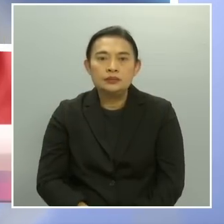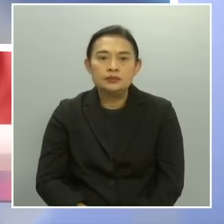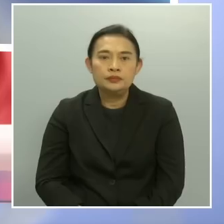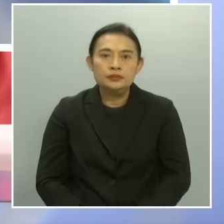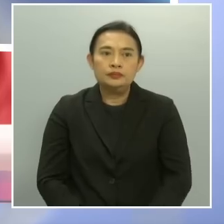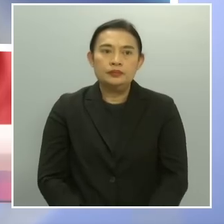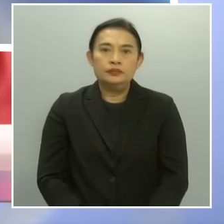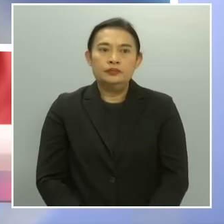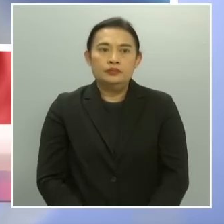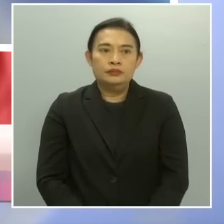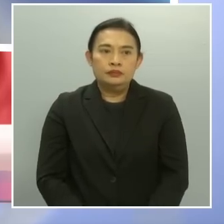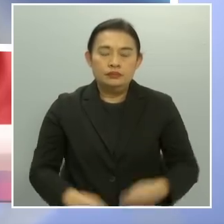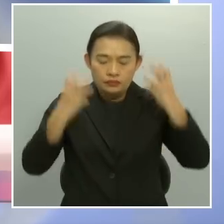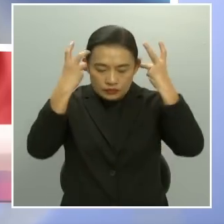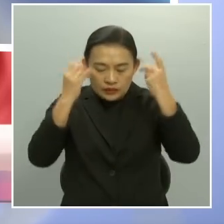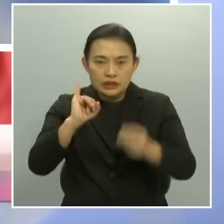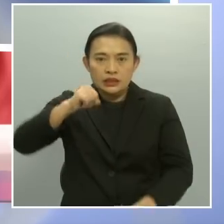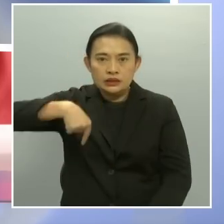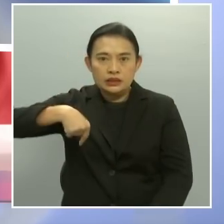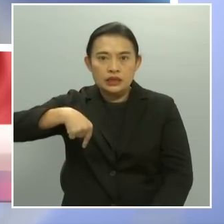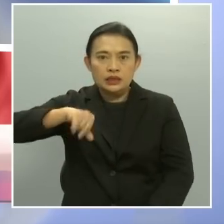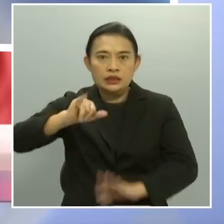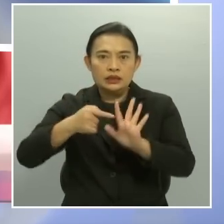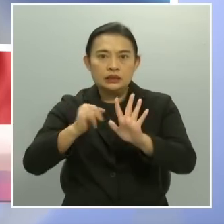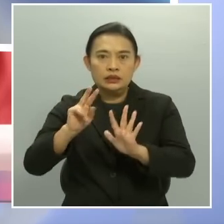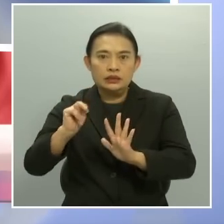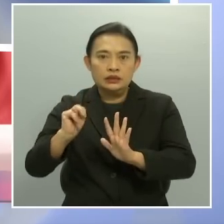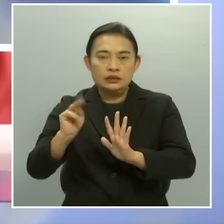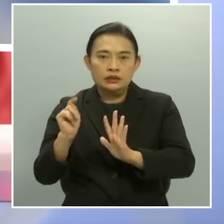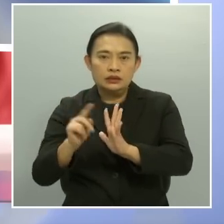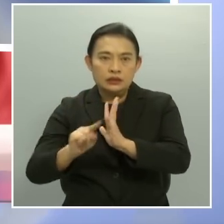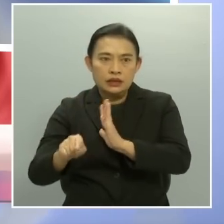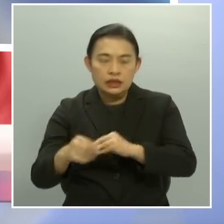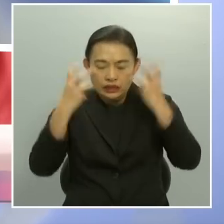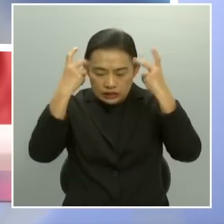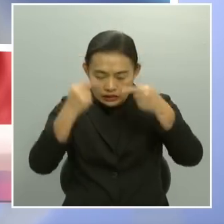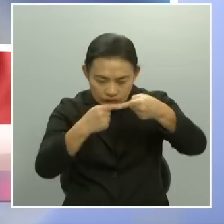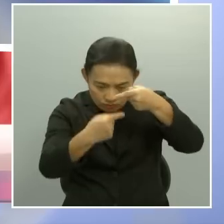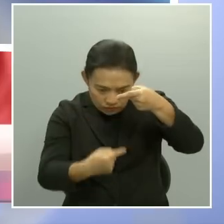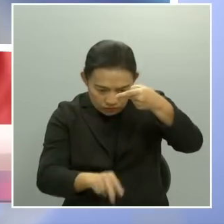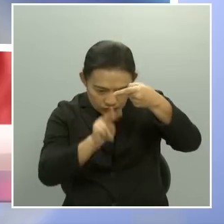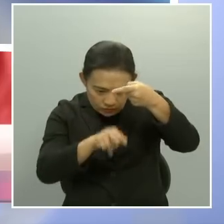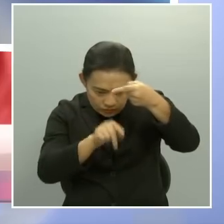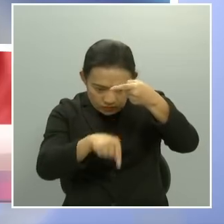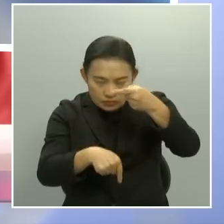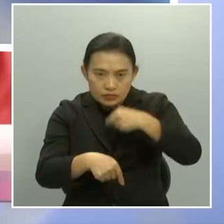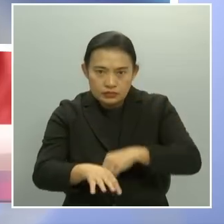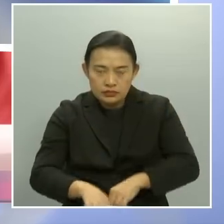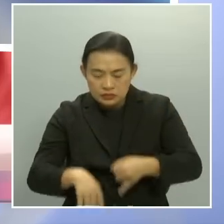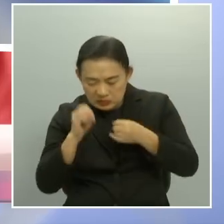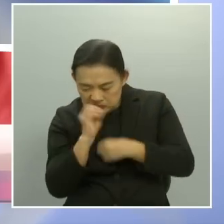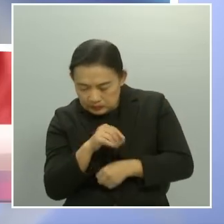องไซยาไนด์บ้างเรื่องคอมเมนต์ที่เขาเข้าไปอ่านต่างๆที่พูดจาดูถูกหยาบค